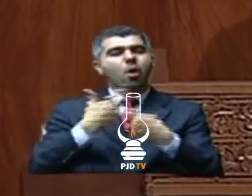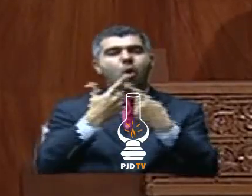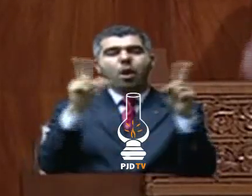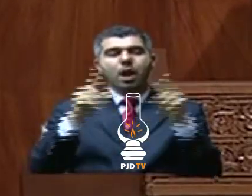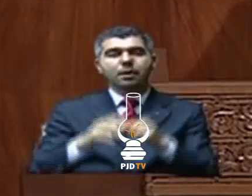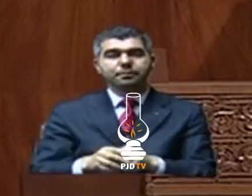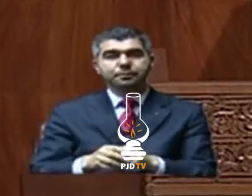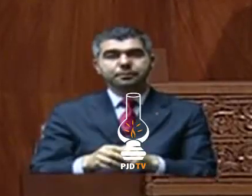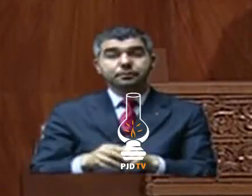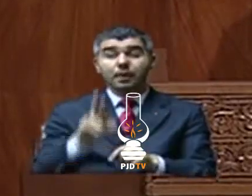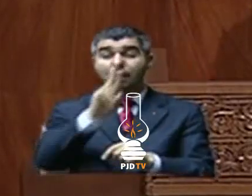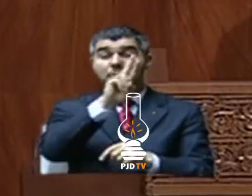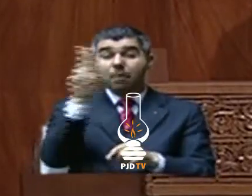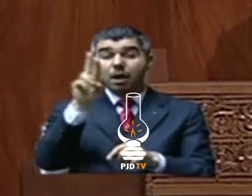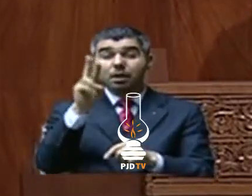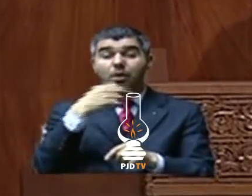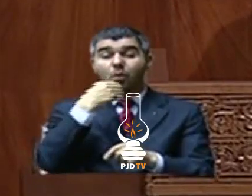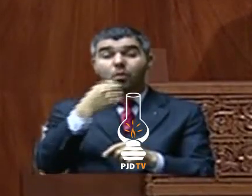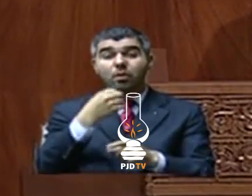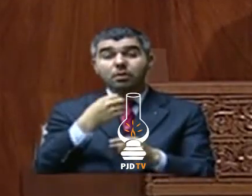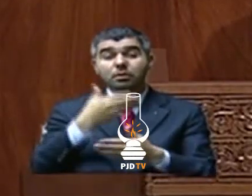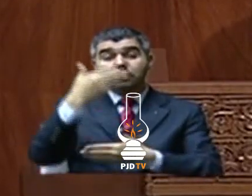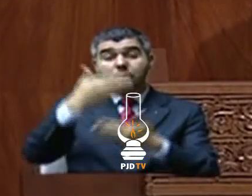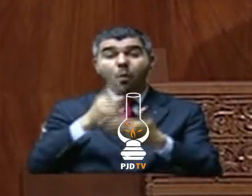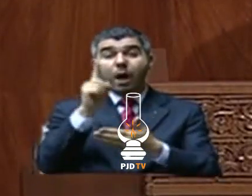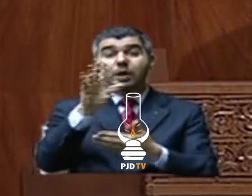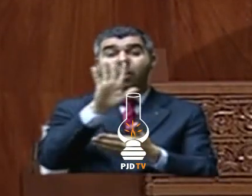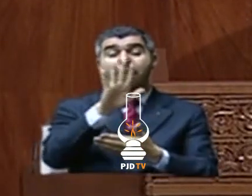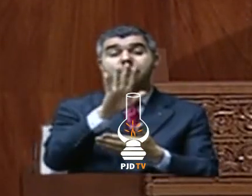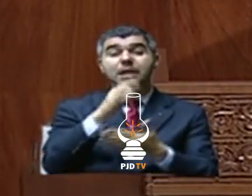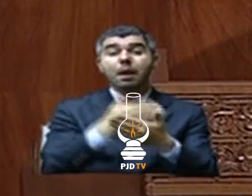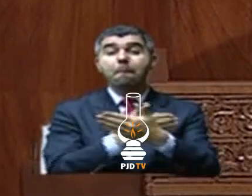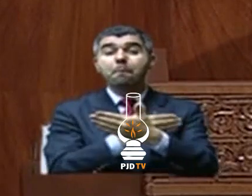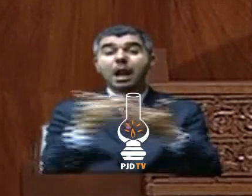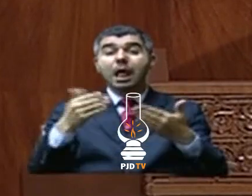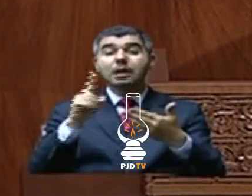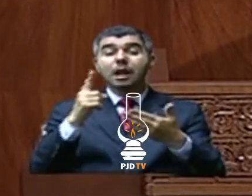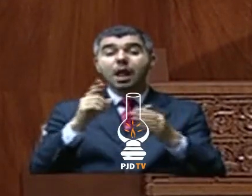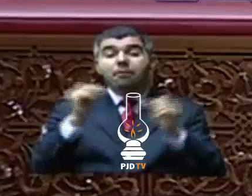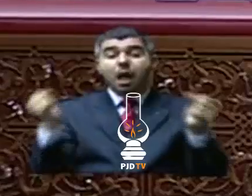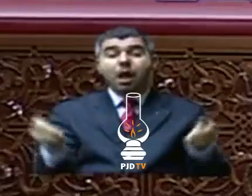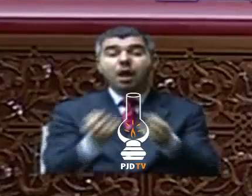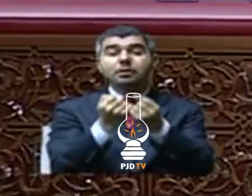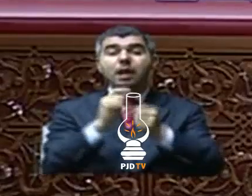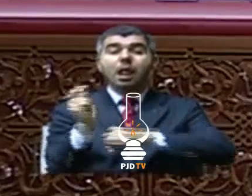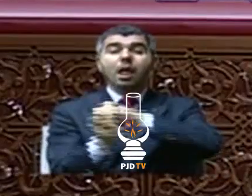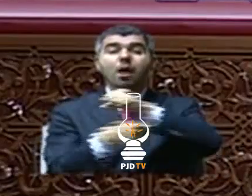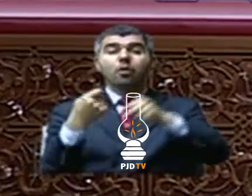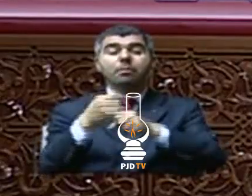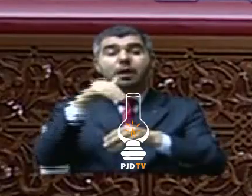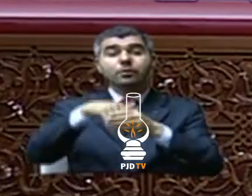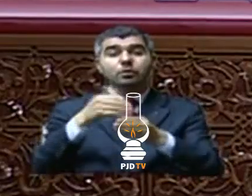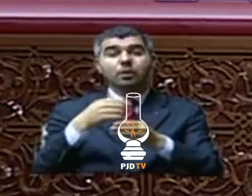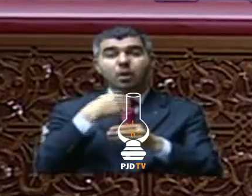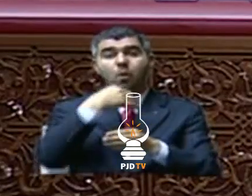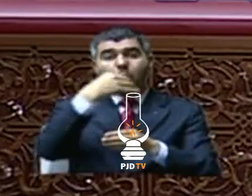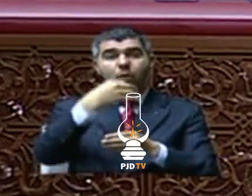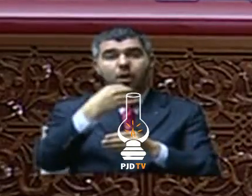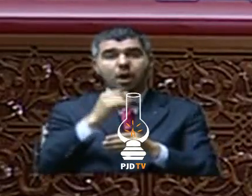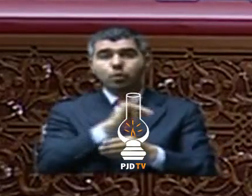ملي سيدنا قال بلي 51 مليار ديال الدرهم غتمشي للتنميه القرويه، قلنا شي كلمه؟